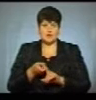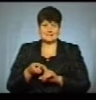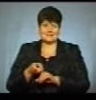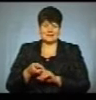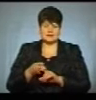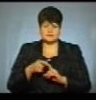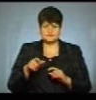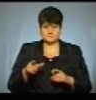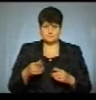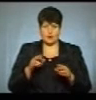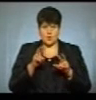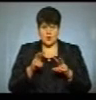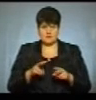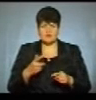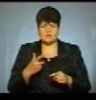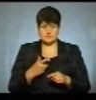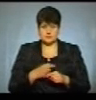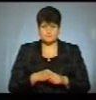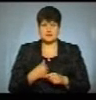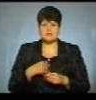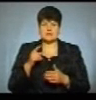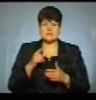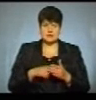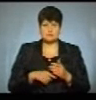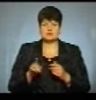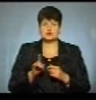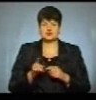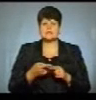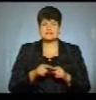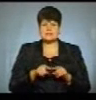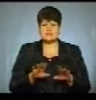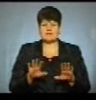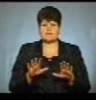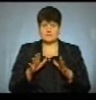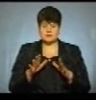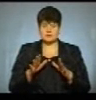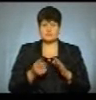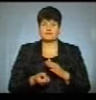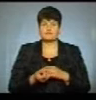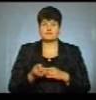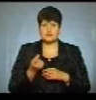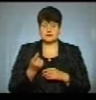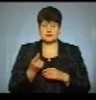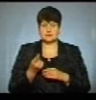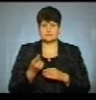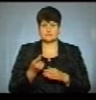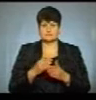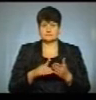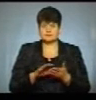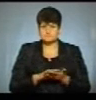пацієнти оглянуті, провакциновані. І ми надіємося, що от цей випадок спалах, скажімо, випадок локалізований.